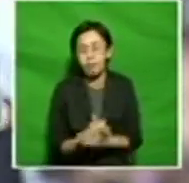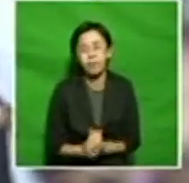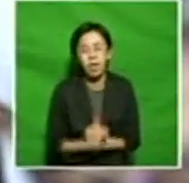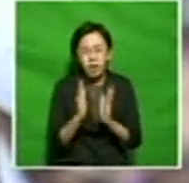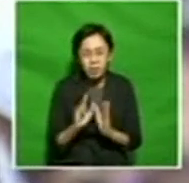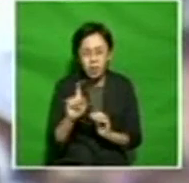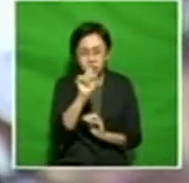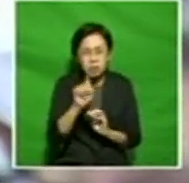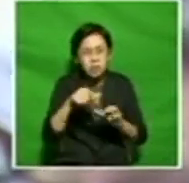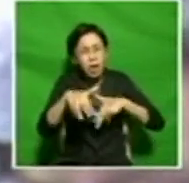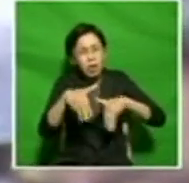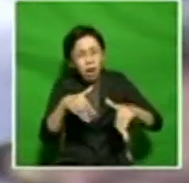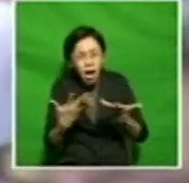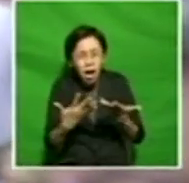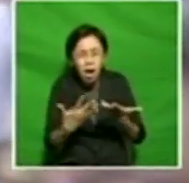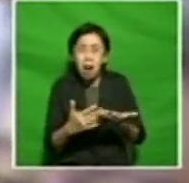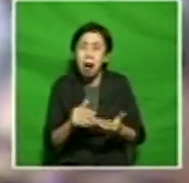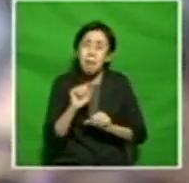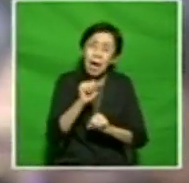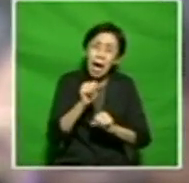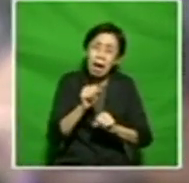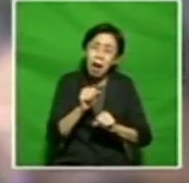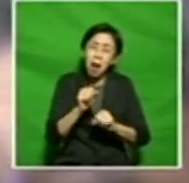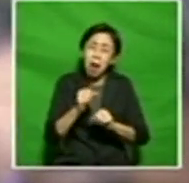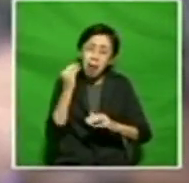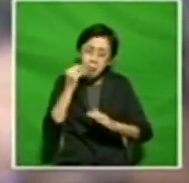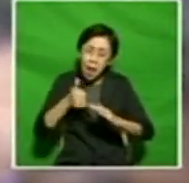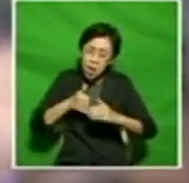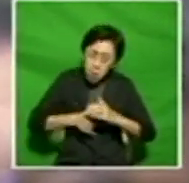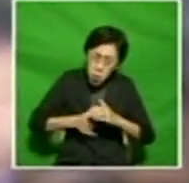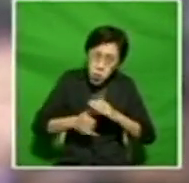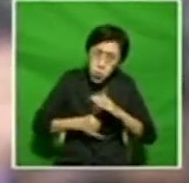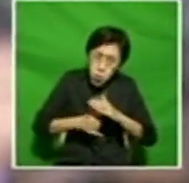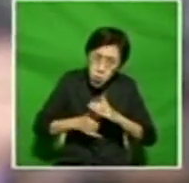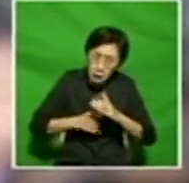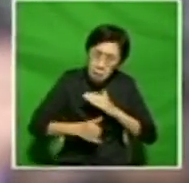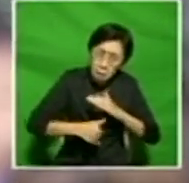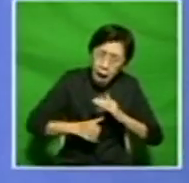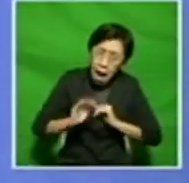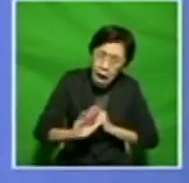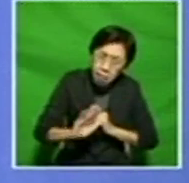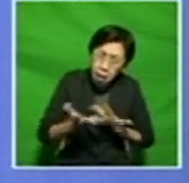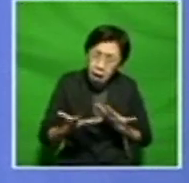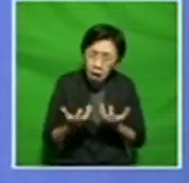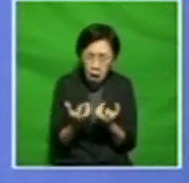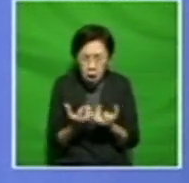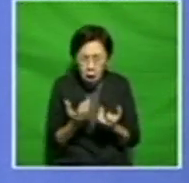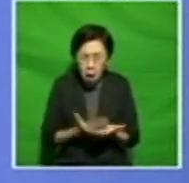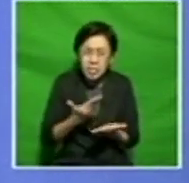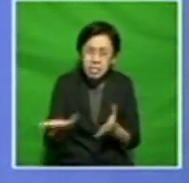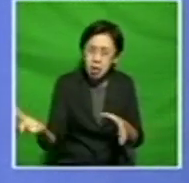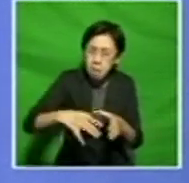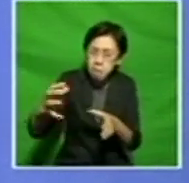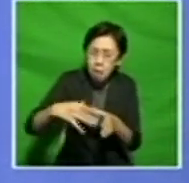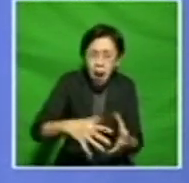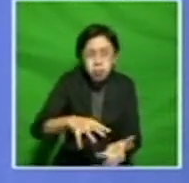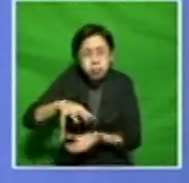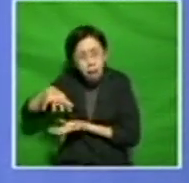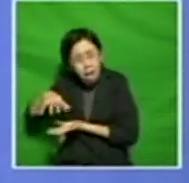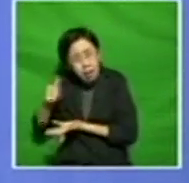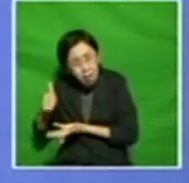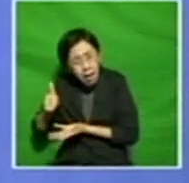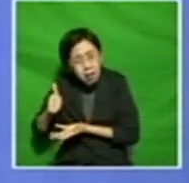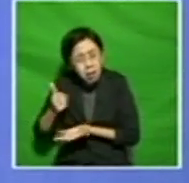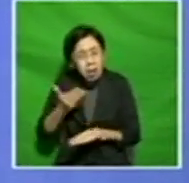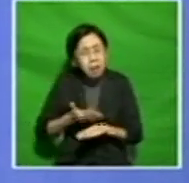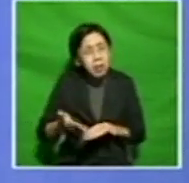ครับว่าประกาศเคอร์ฟิวหรือยังกักตุนสินค้าเป็นยังไงออกมาซื้อของได้ไหมจะ